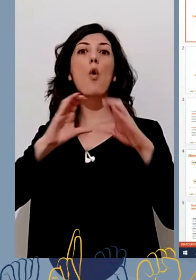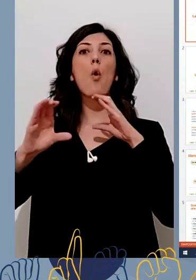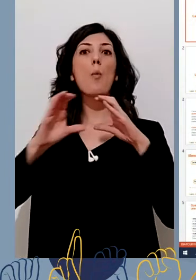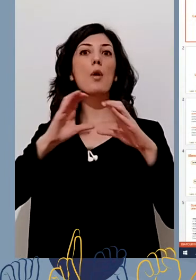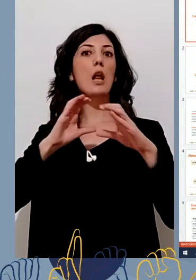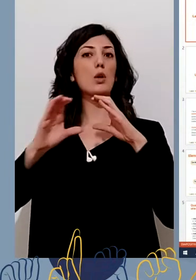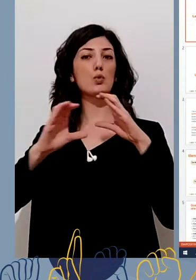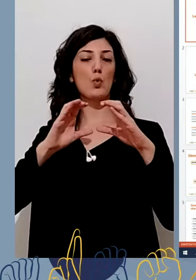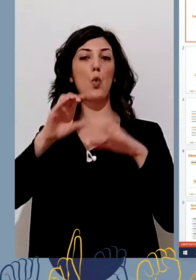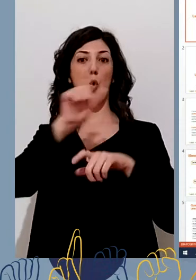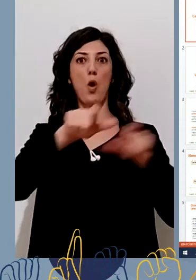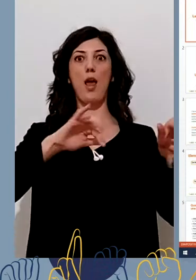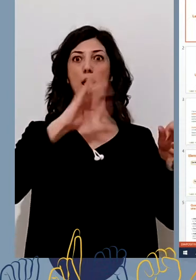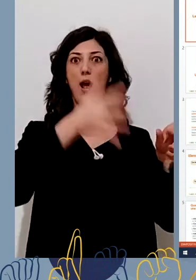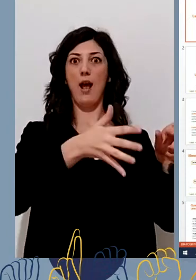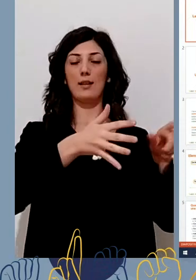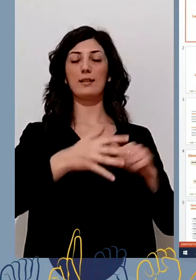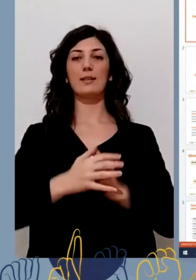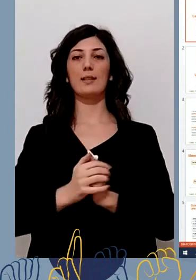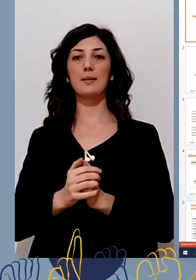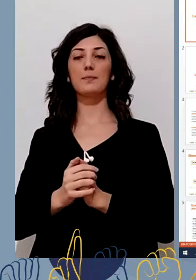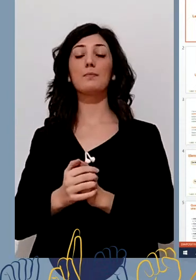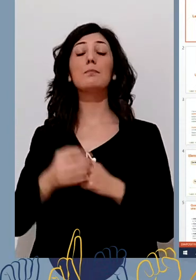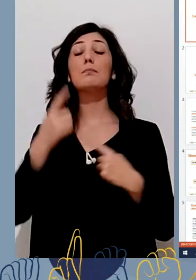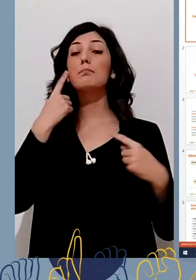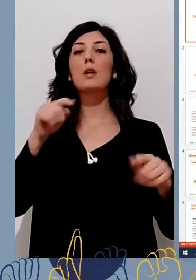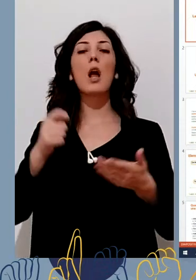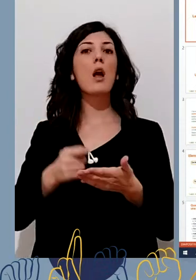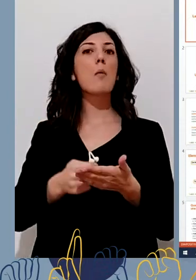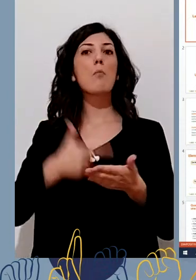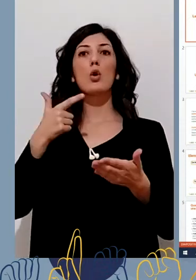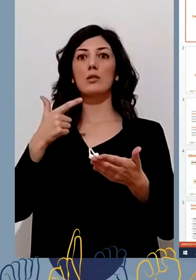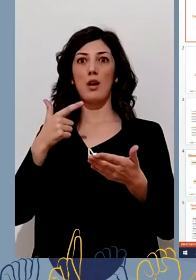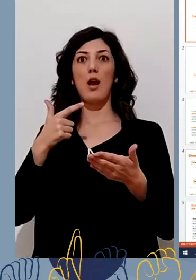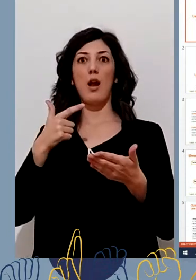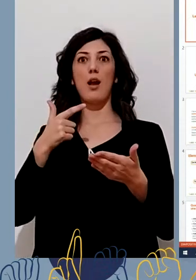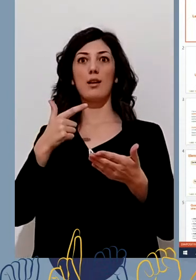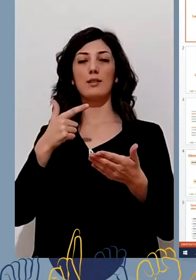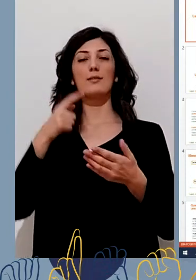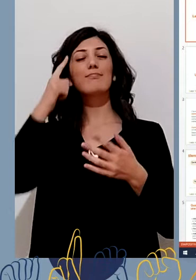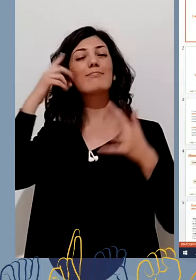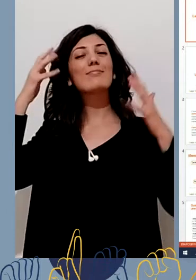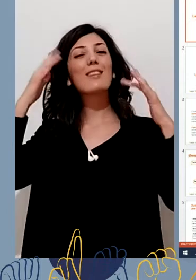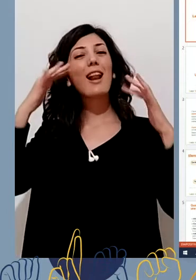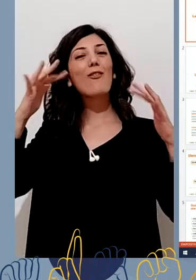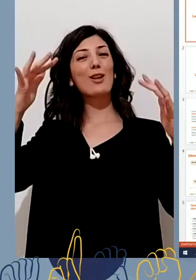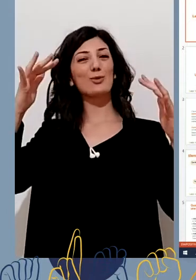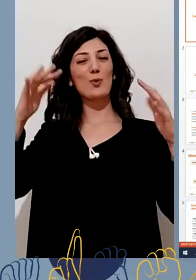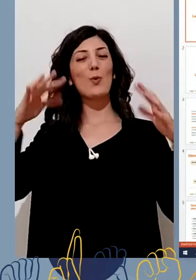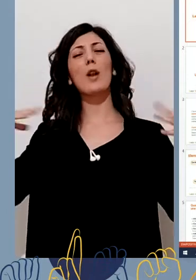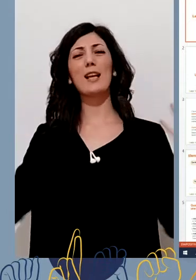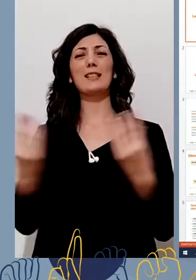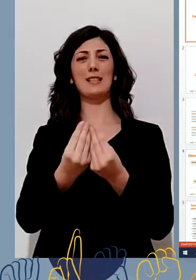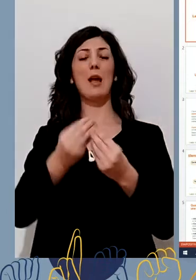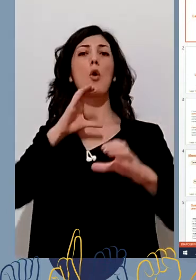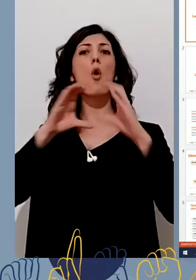l'altro. Pertanto è importantissimo poter riflettere insieme su quanto sia importante la comunicazione, appunto